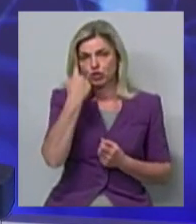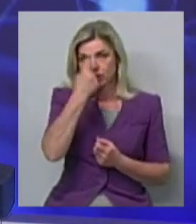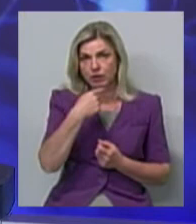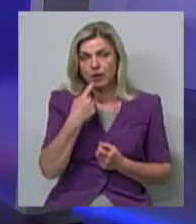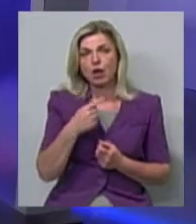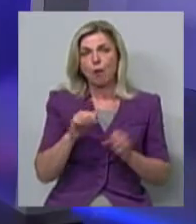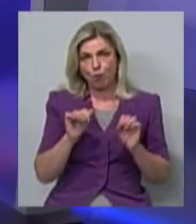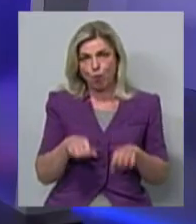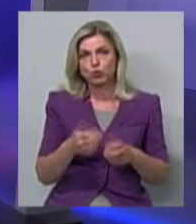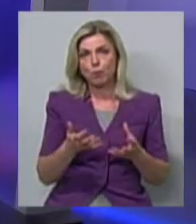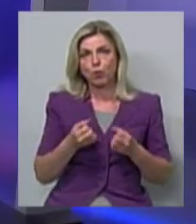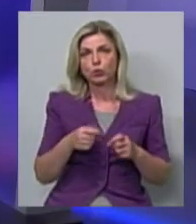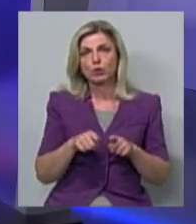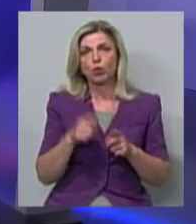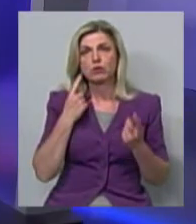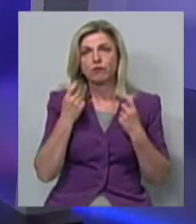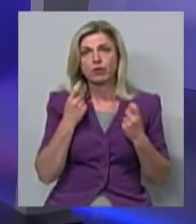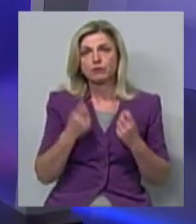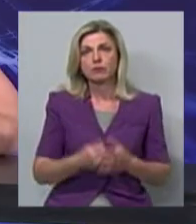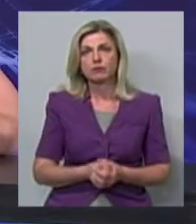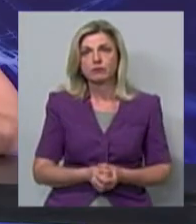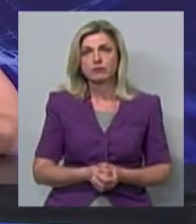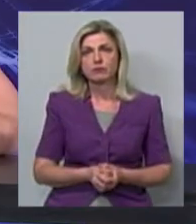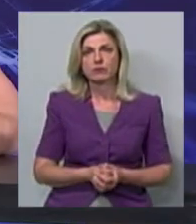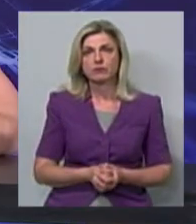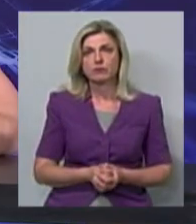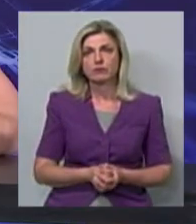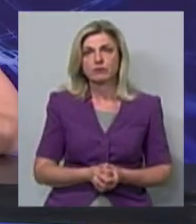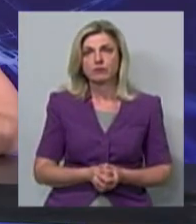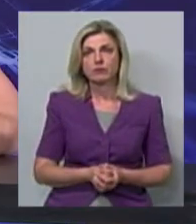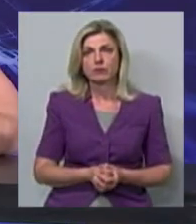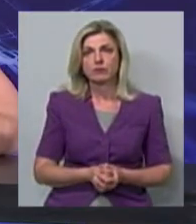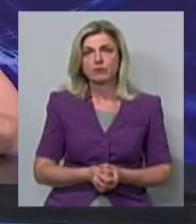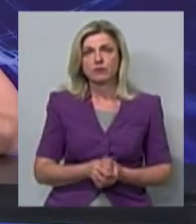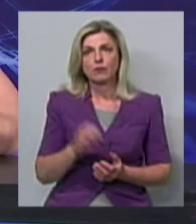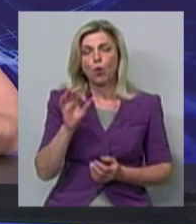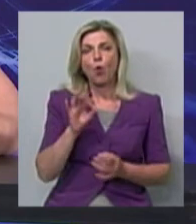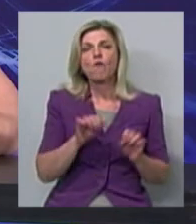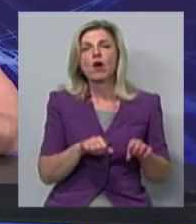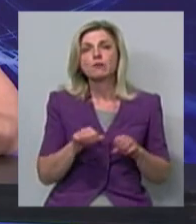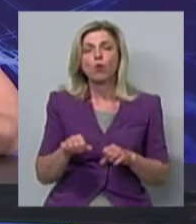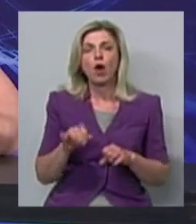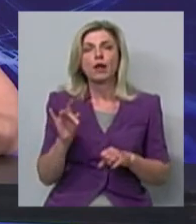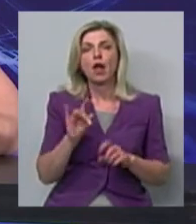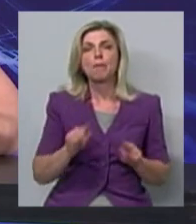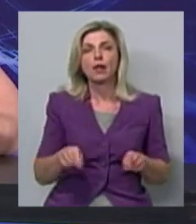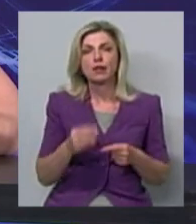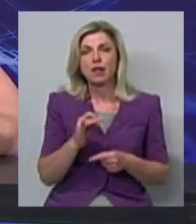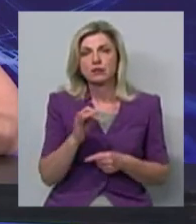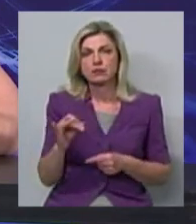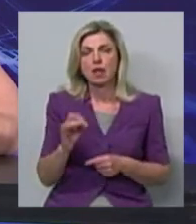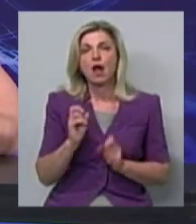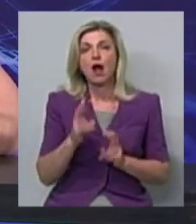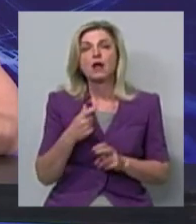можуть отримати таку інформацію? Інформація о возможностях реабілітації? Так, і взагалі, як себе поводити, щоб